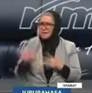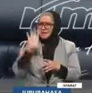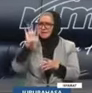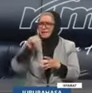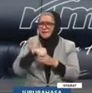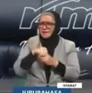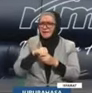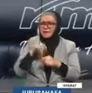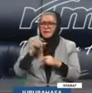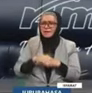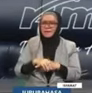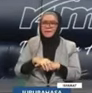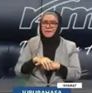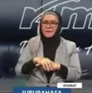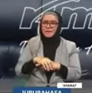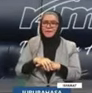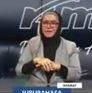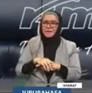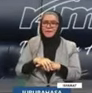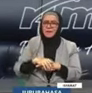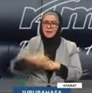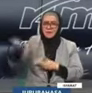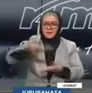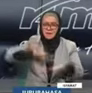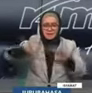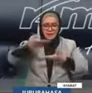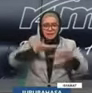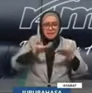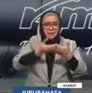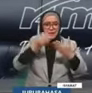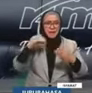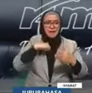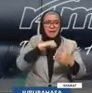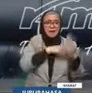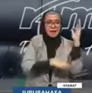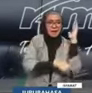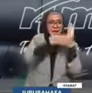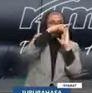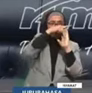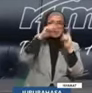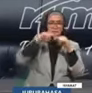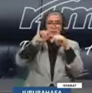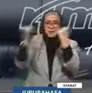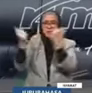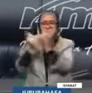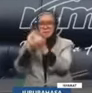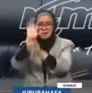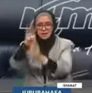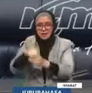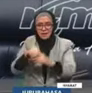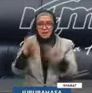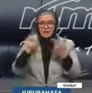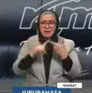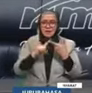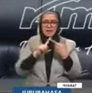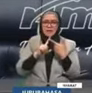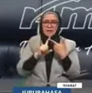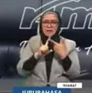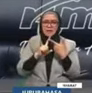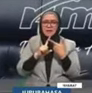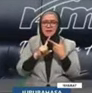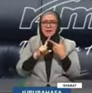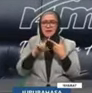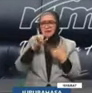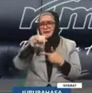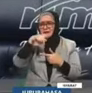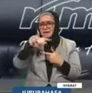dengan ahli-ahli Palembang Najwa dengan lele JYJ yang terlibat dan juga seekor yang berkaitan dan siap saya akan ngakak